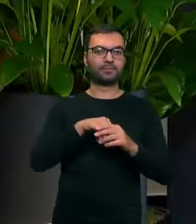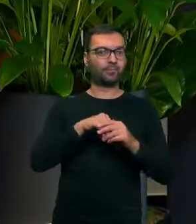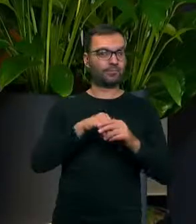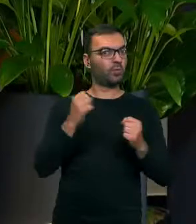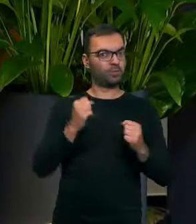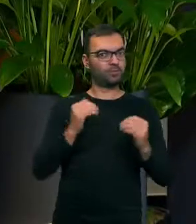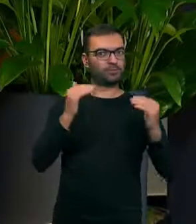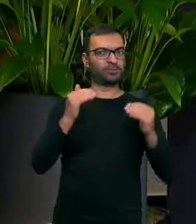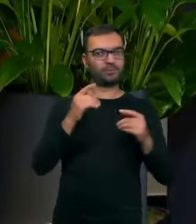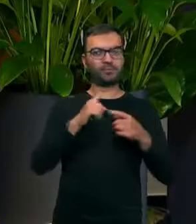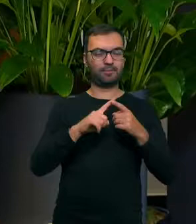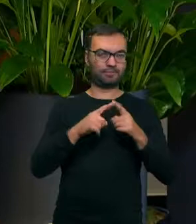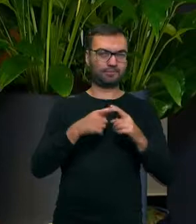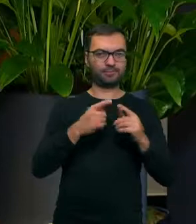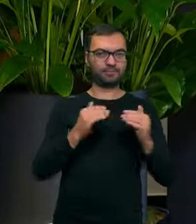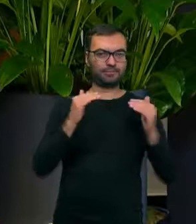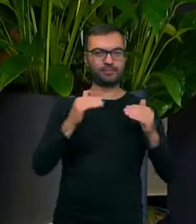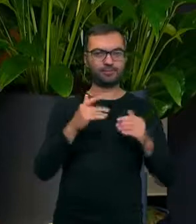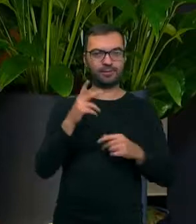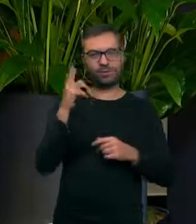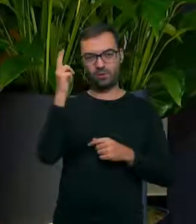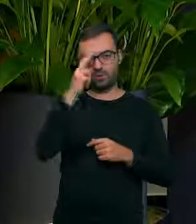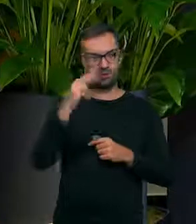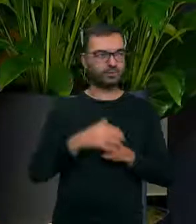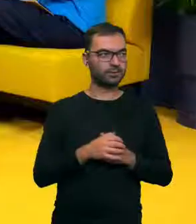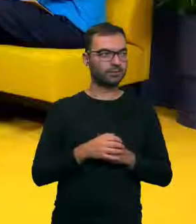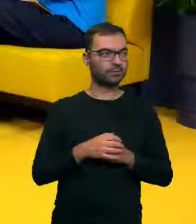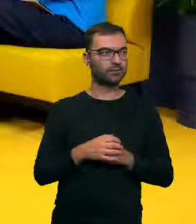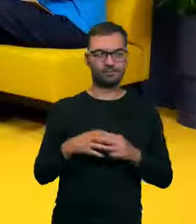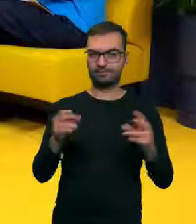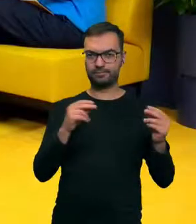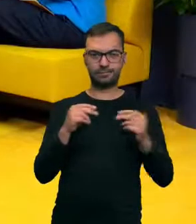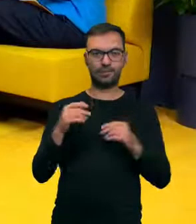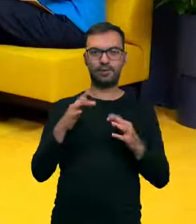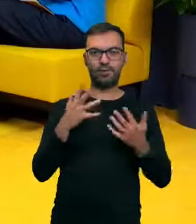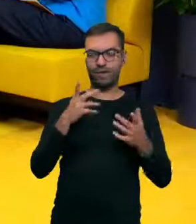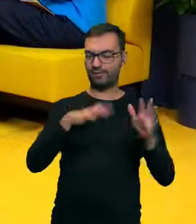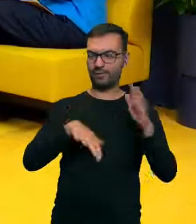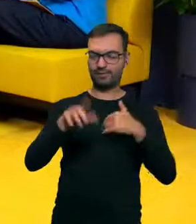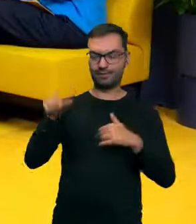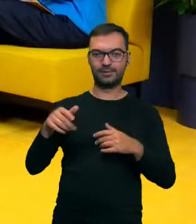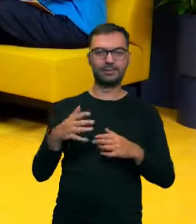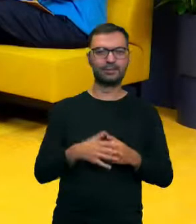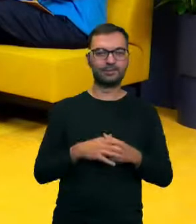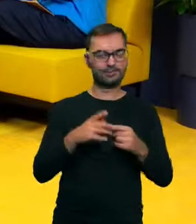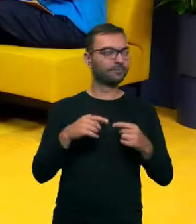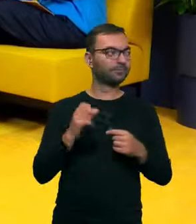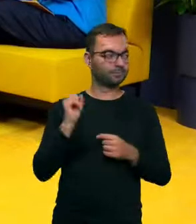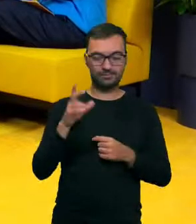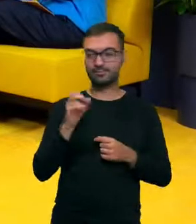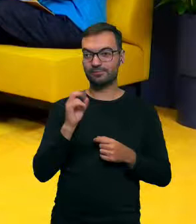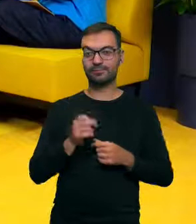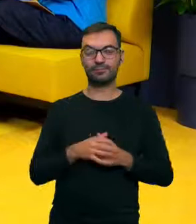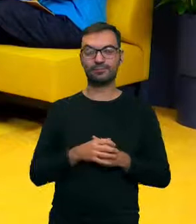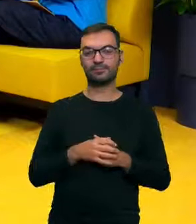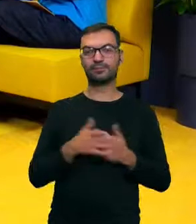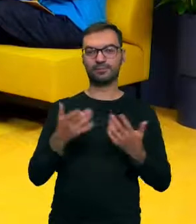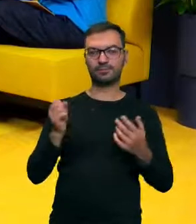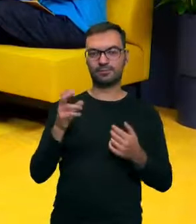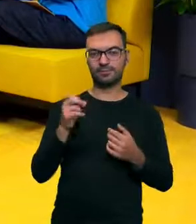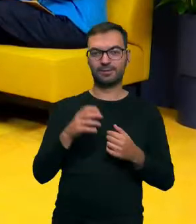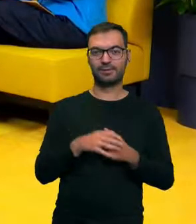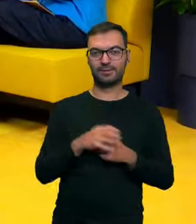dosyć osadzona i to wszystko takim bardziej tradycyjnym. Dał się łatwo zbałamucić. No to tak. Kwestia